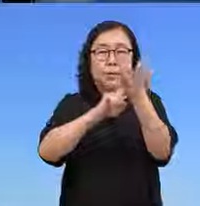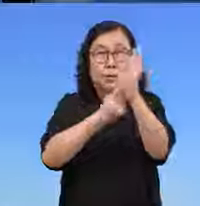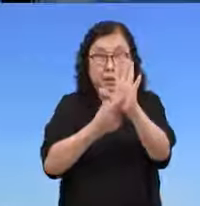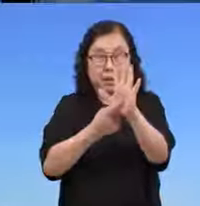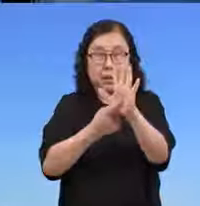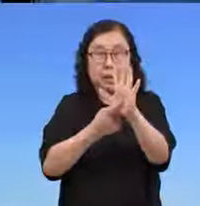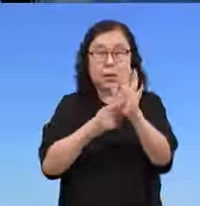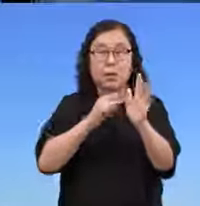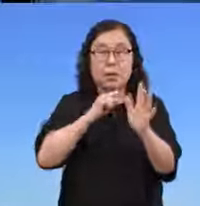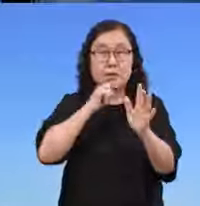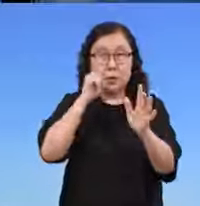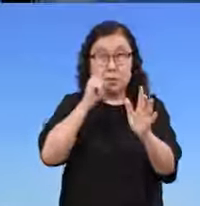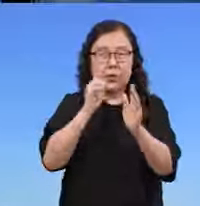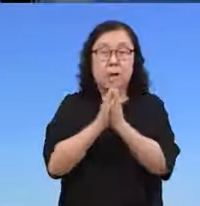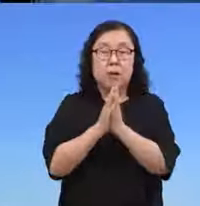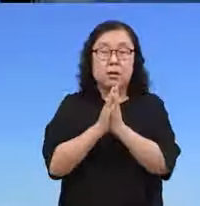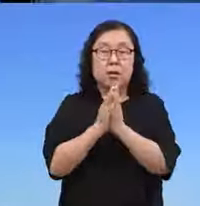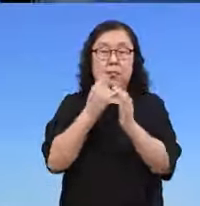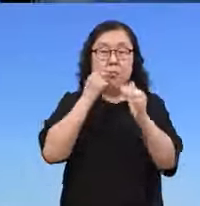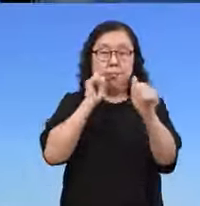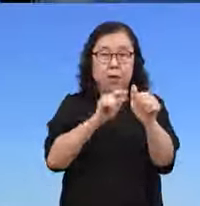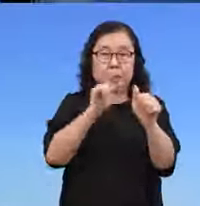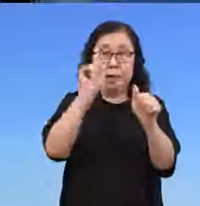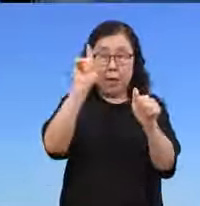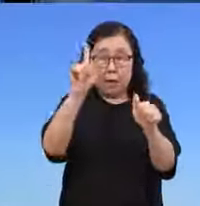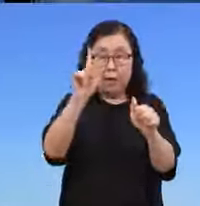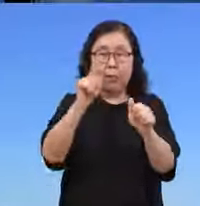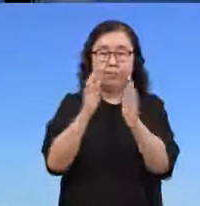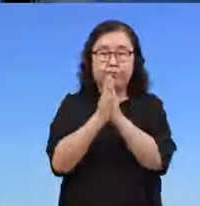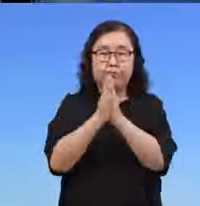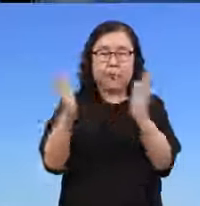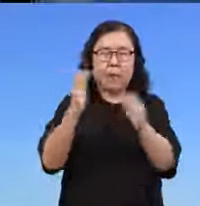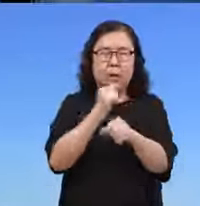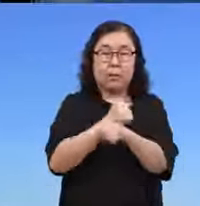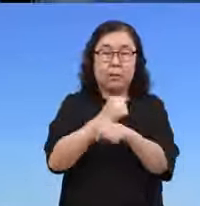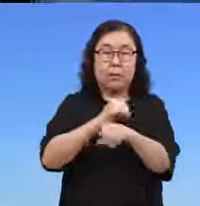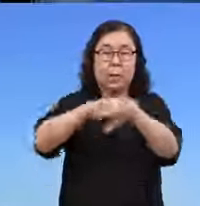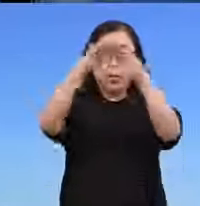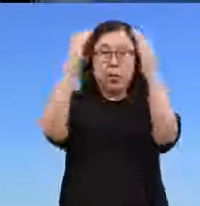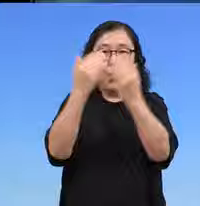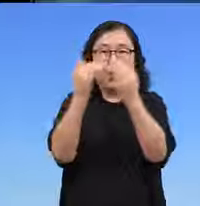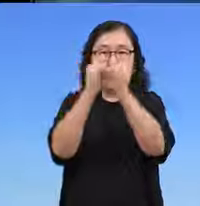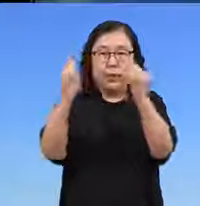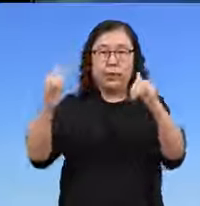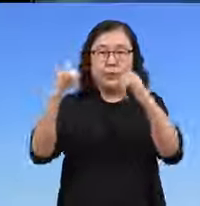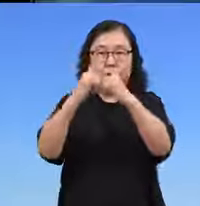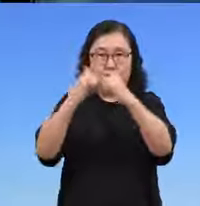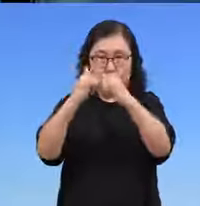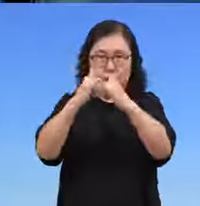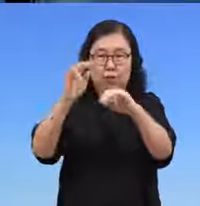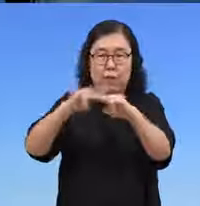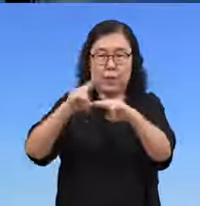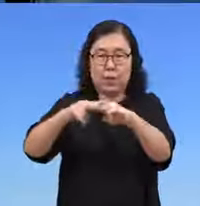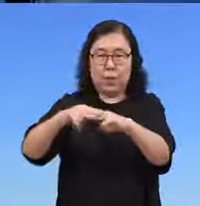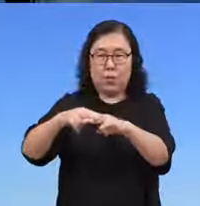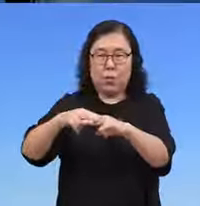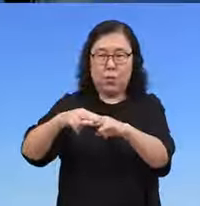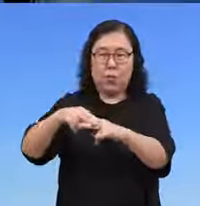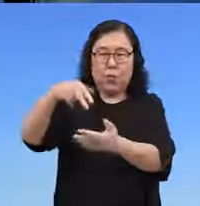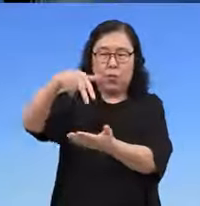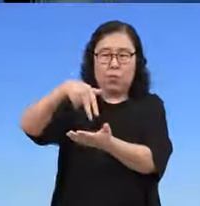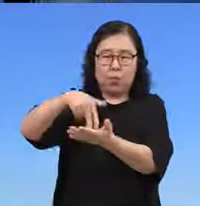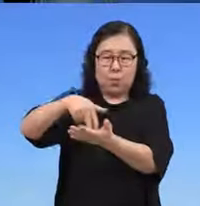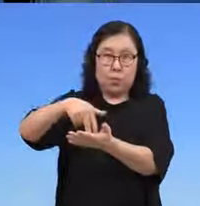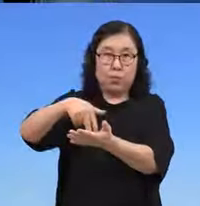않았는데 그것은 대령 함장님의 짧은 한마디로부터 시작되었습니다. 총원 전투 배치!